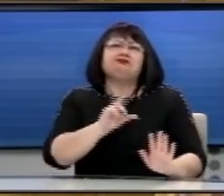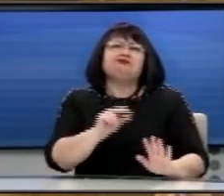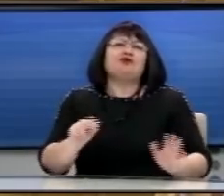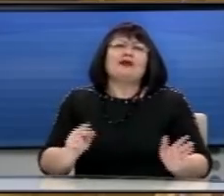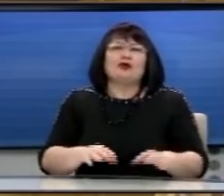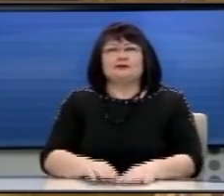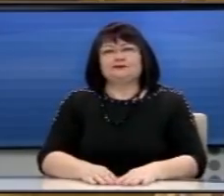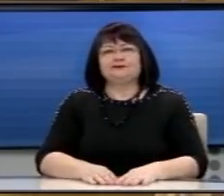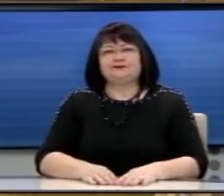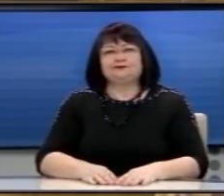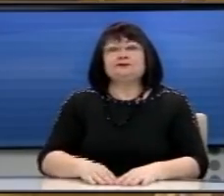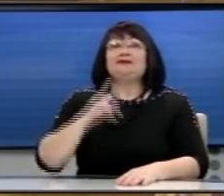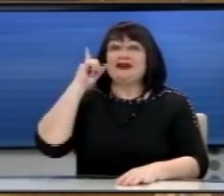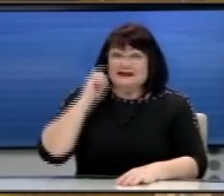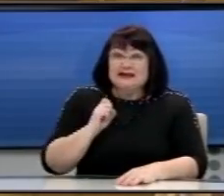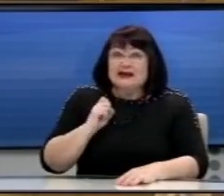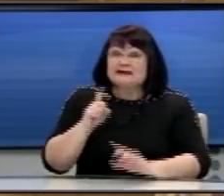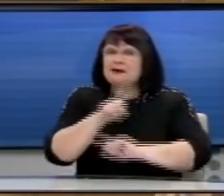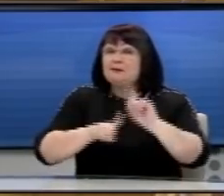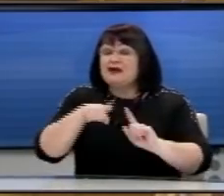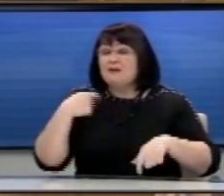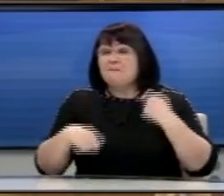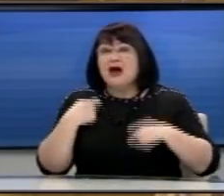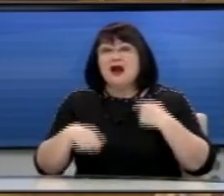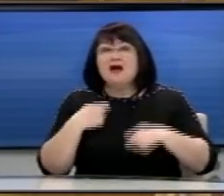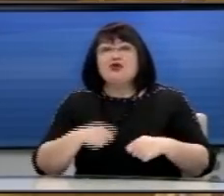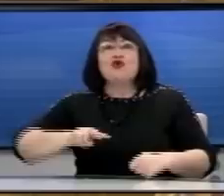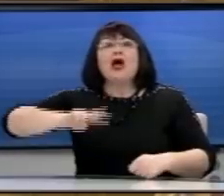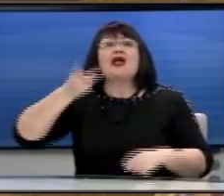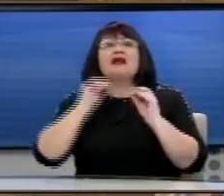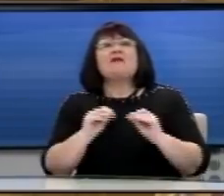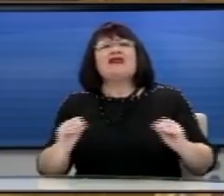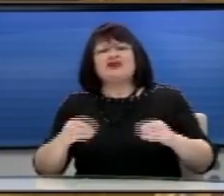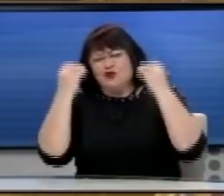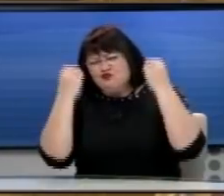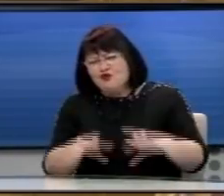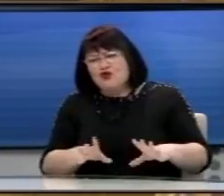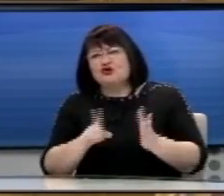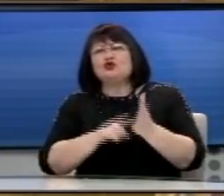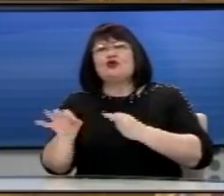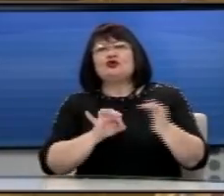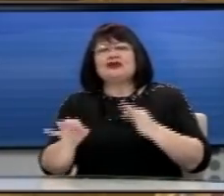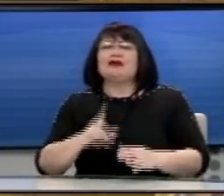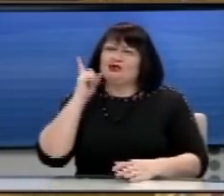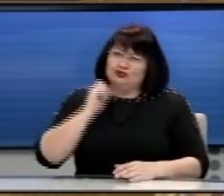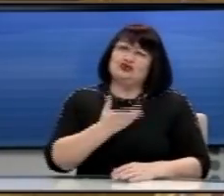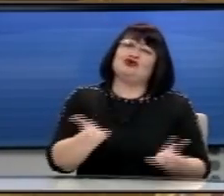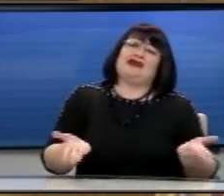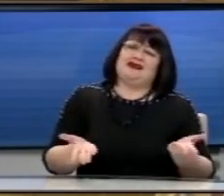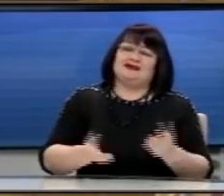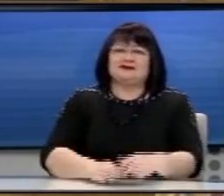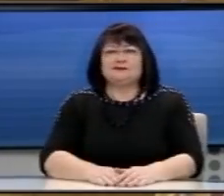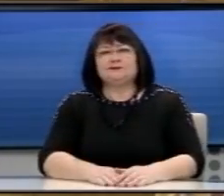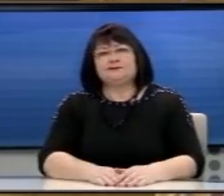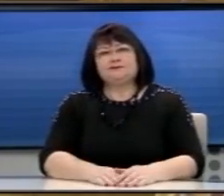Ξέρετε ποιοι είναι αυτοί που αντιδρούν και εξοργίζονται με το αντιεκπαιδευτικό σας τερατούργημα? Το ξέρετε. Είναι αυτοί